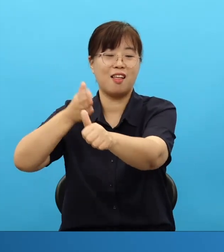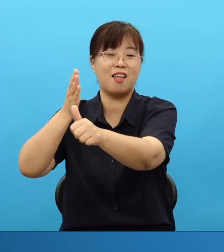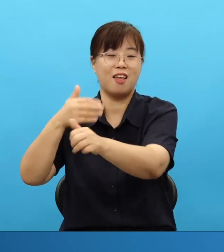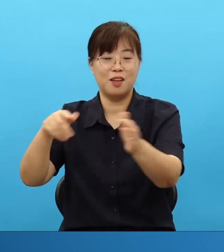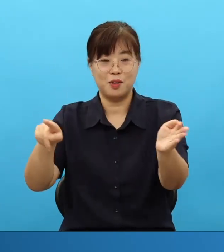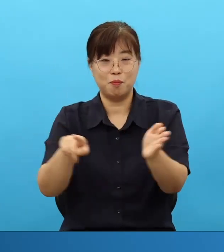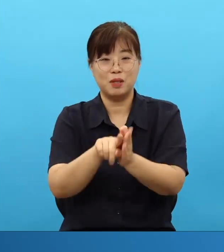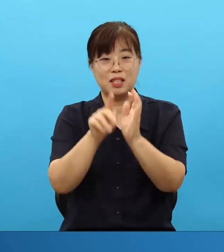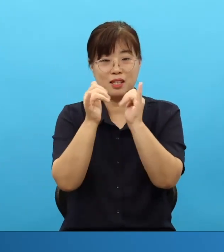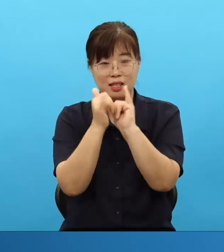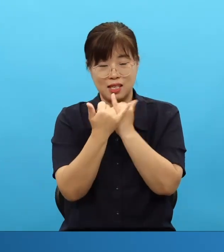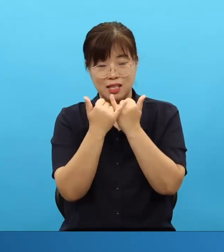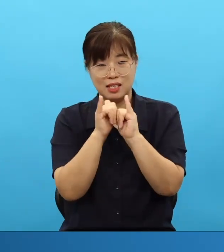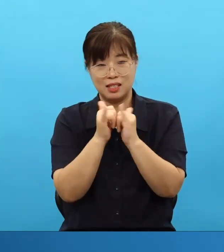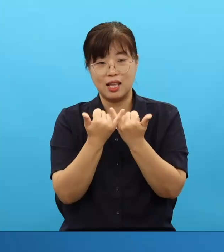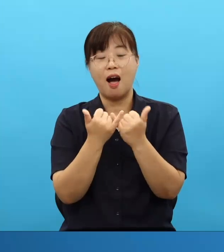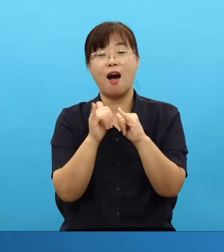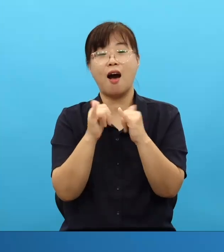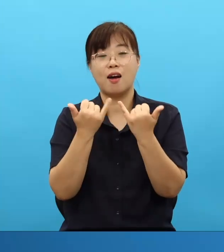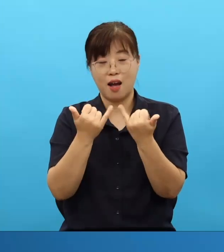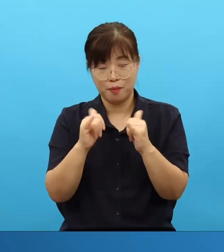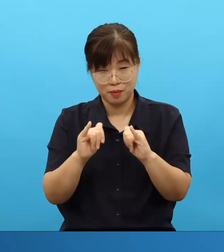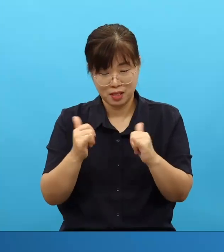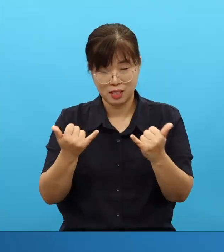원세 힘는